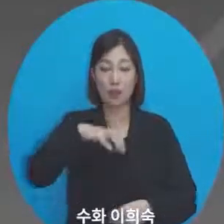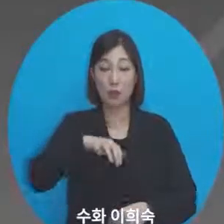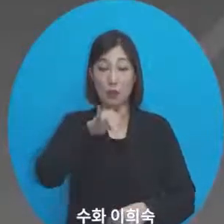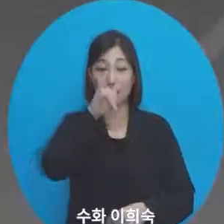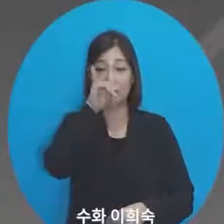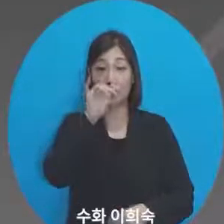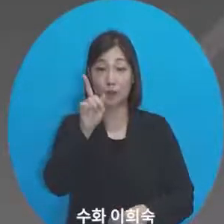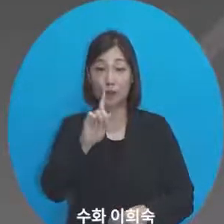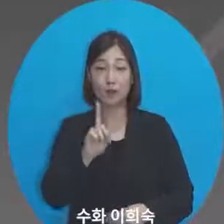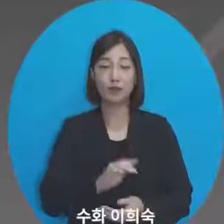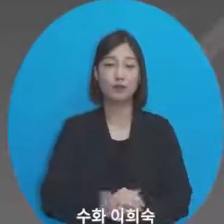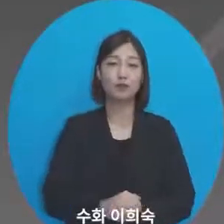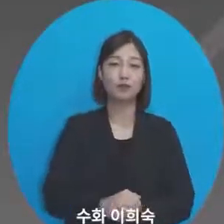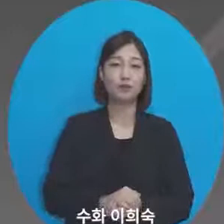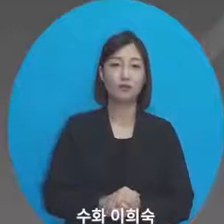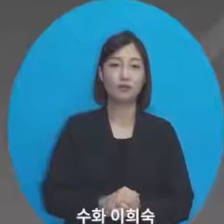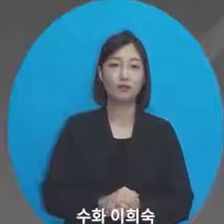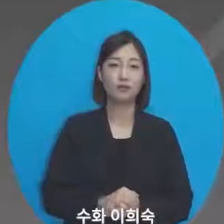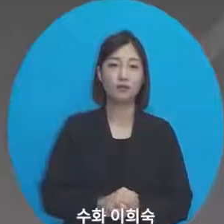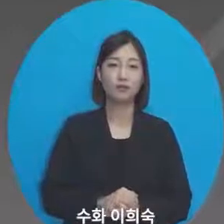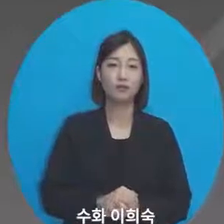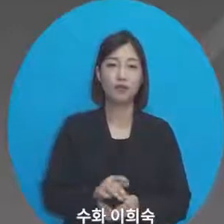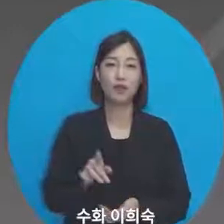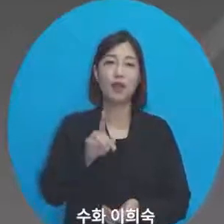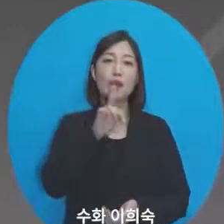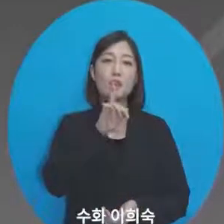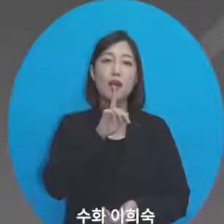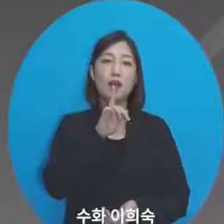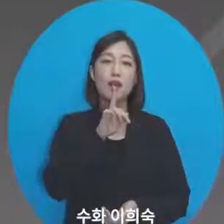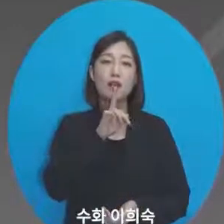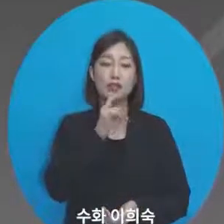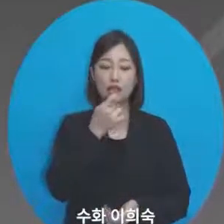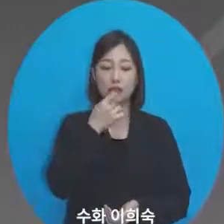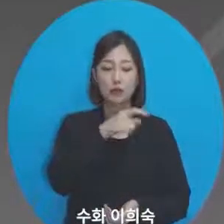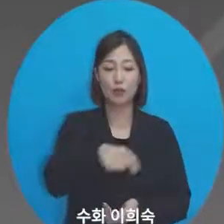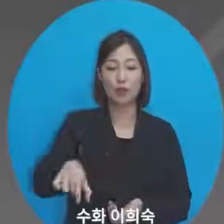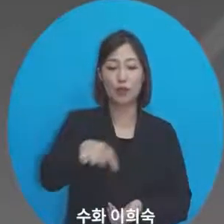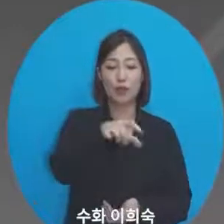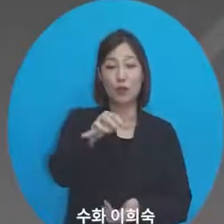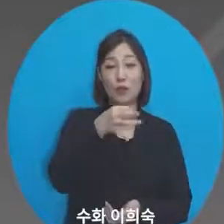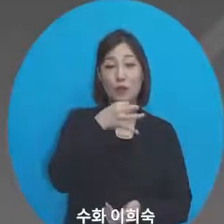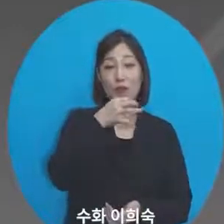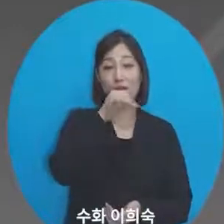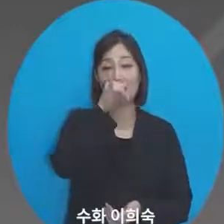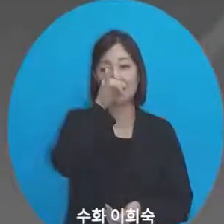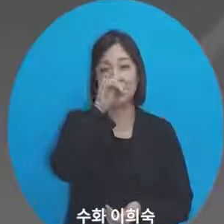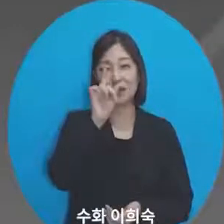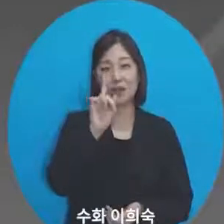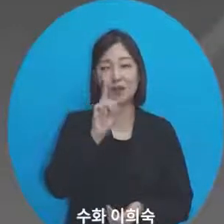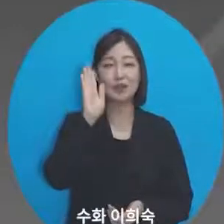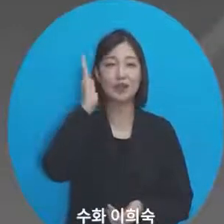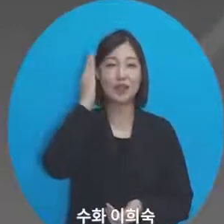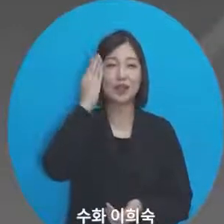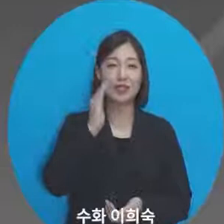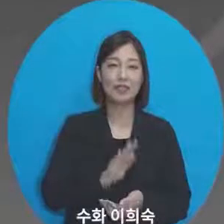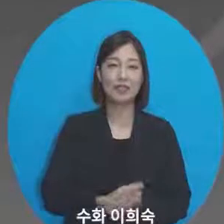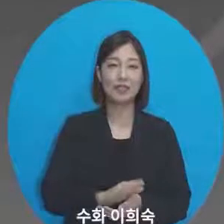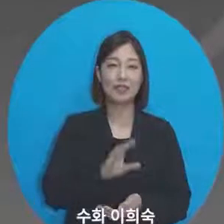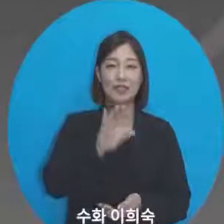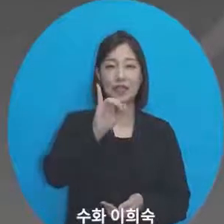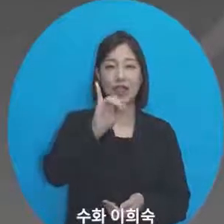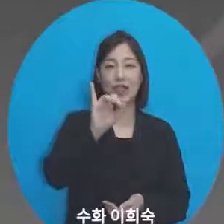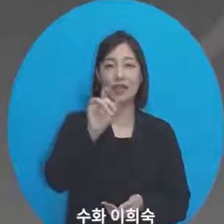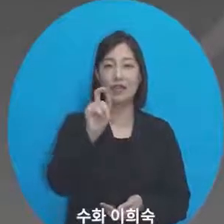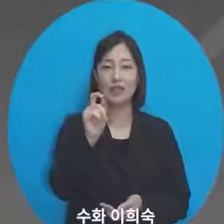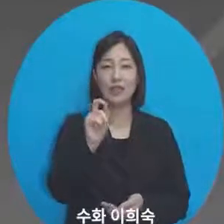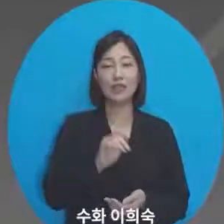수가 있는데요. 이거 말하는 횡단보도라고 하기도 하고요. 그러면 최근에 어떤 IT 기술이라든지 뭐